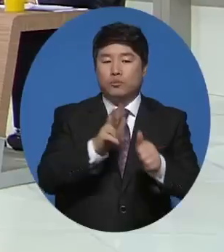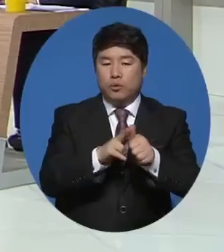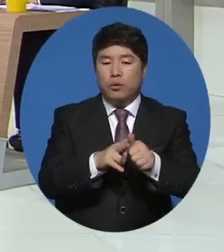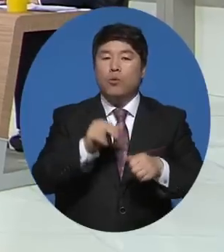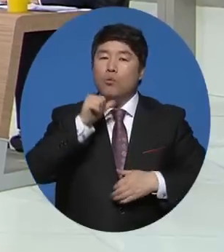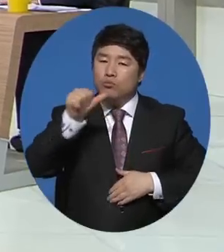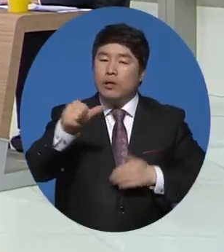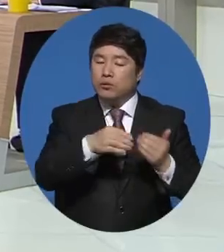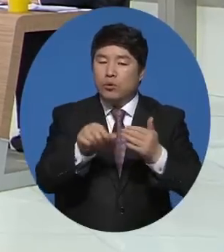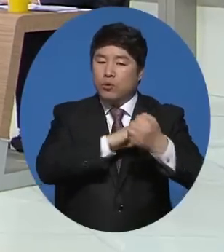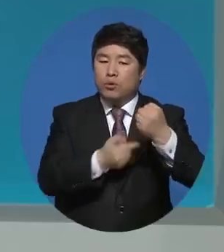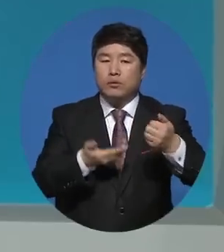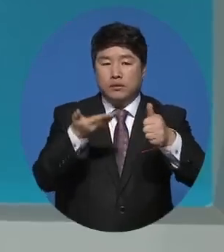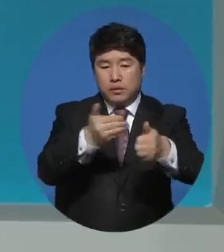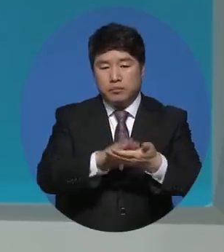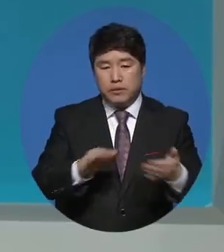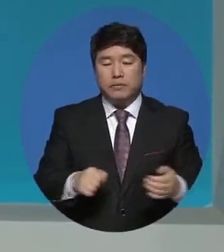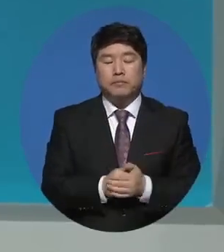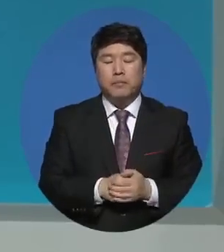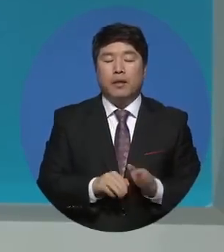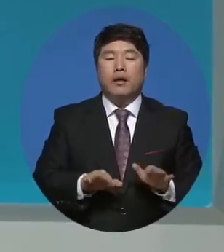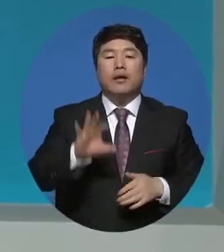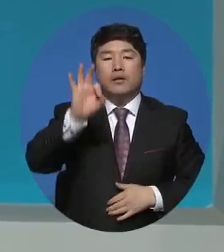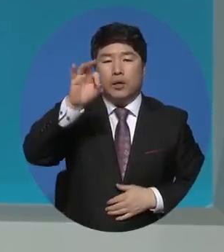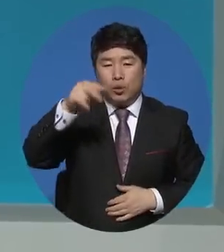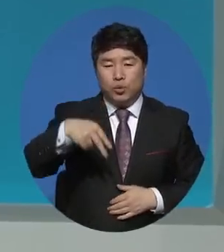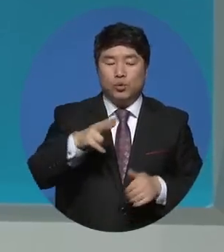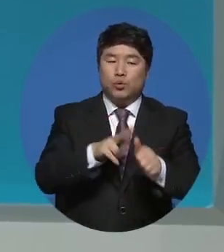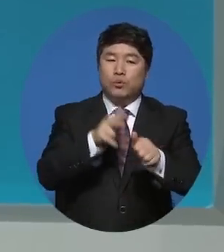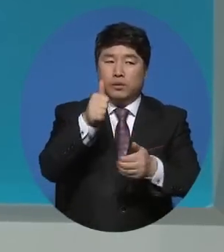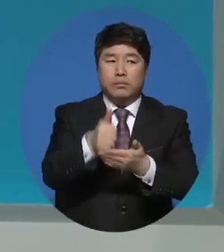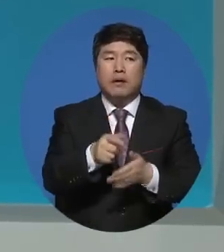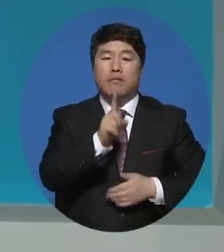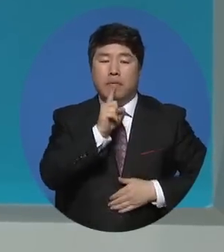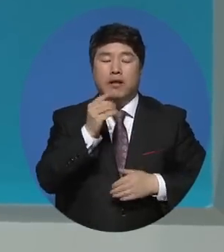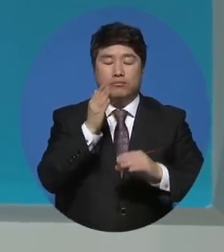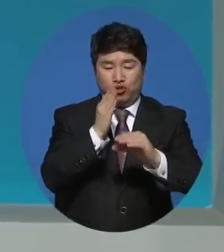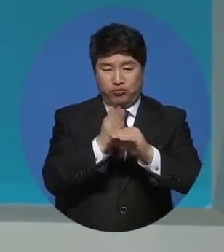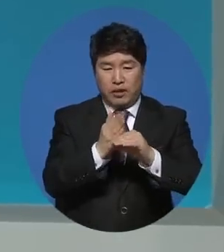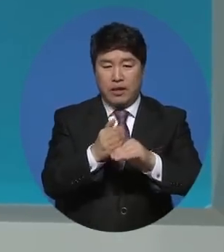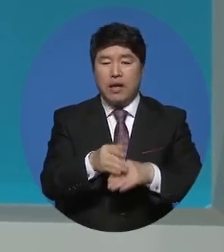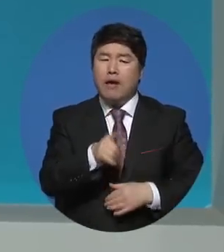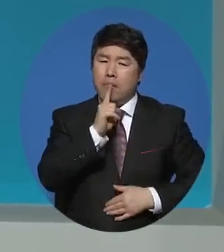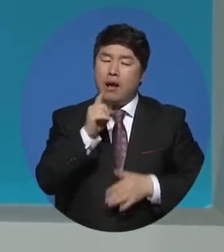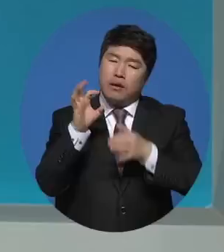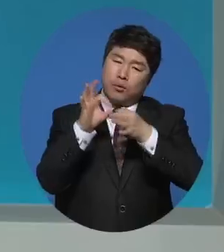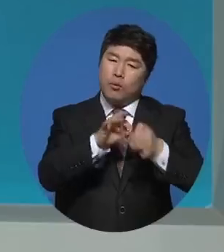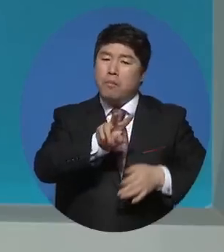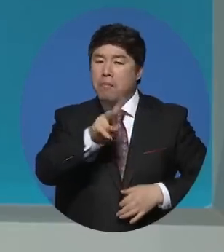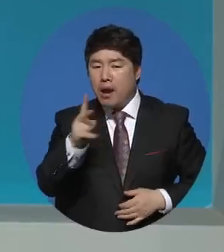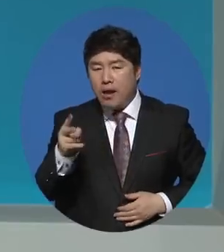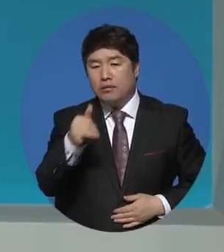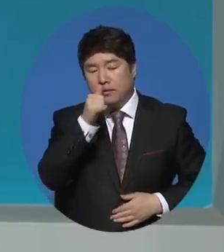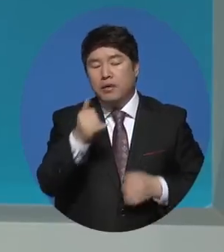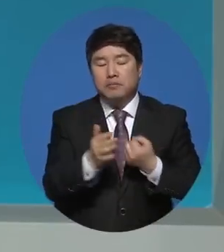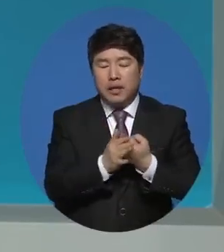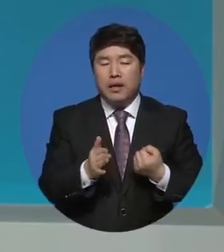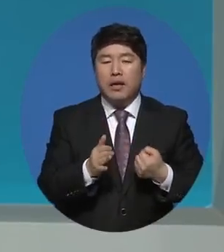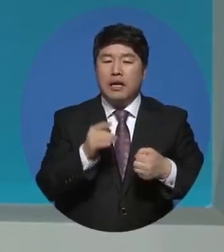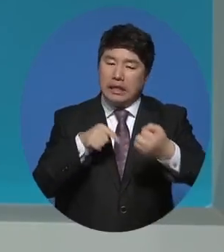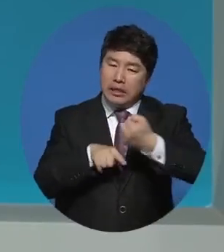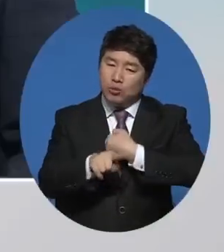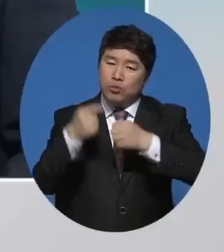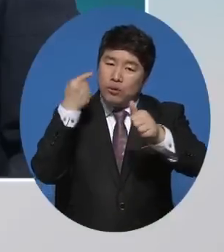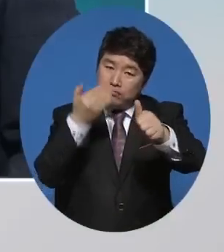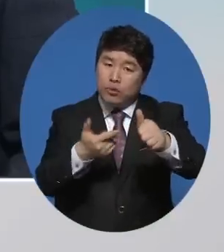드리겠습니다 그 유 후보님께서 그 말씀하신 것 중에 이제 좀 말씀이 계속 바뀌는게 있어서 이유를 좀